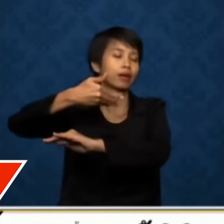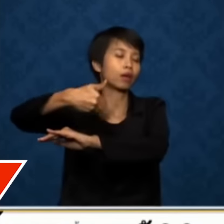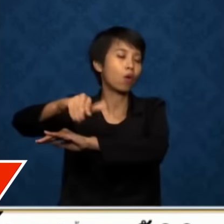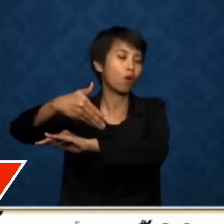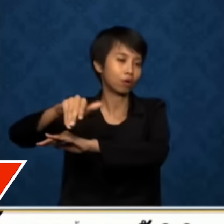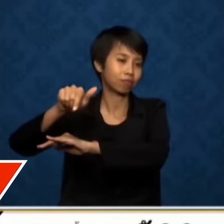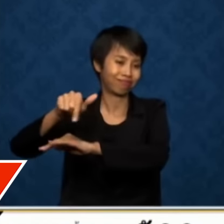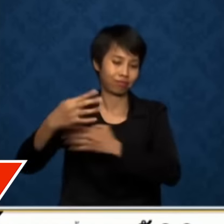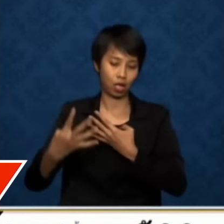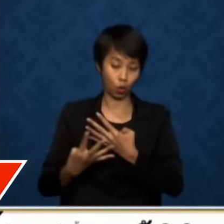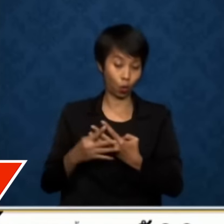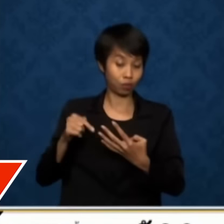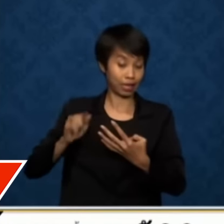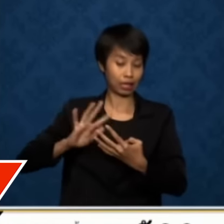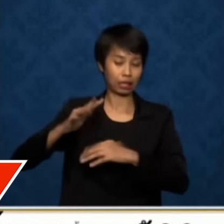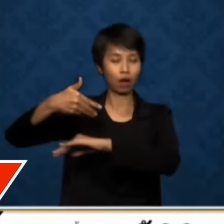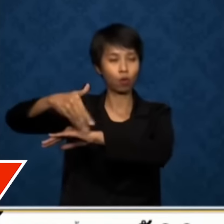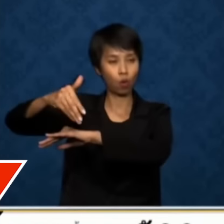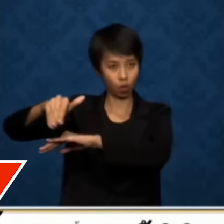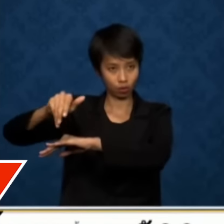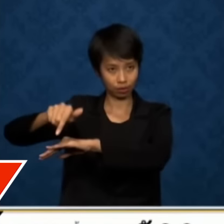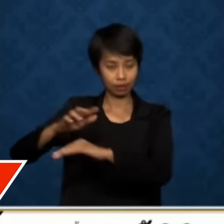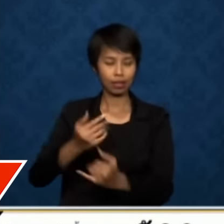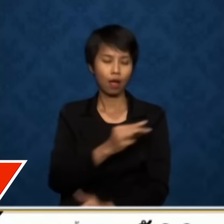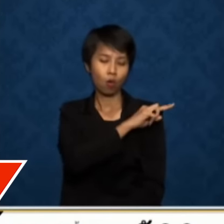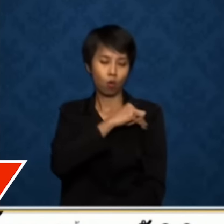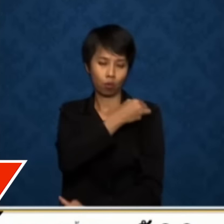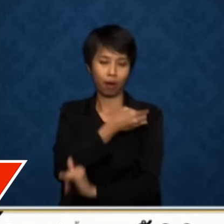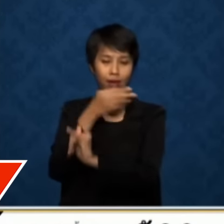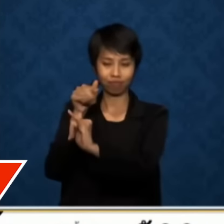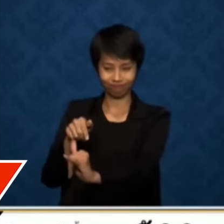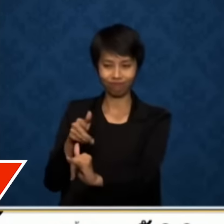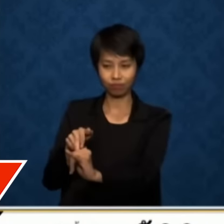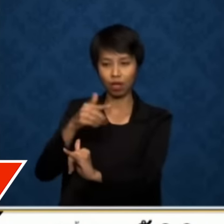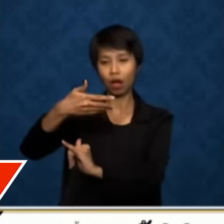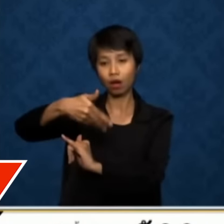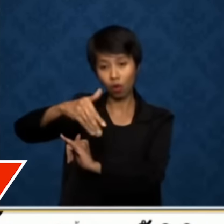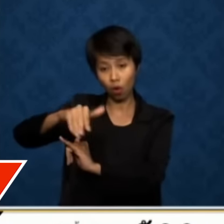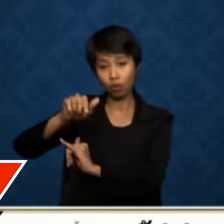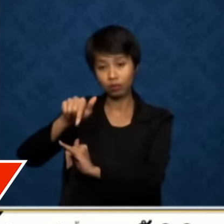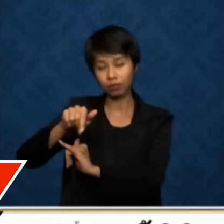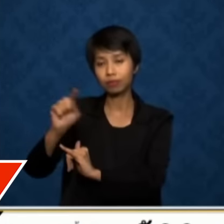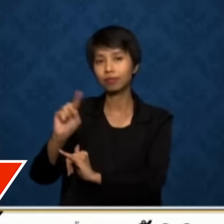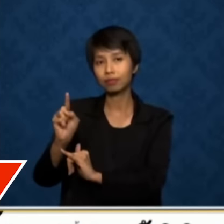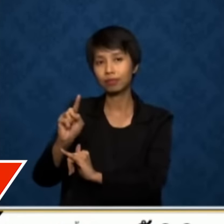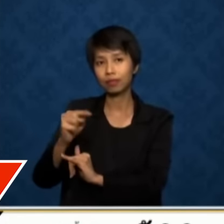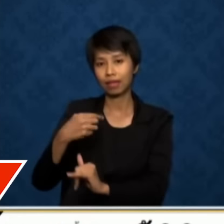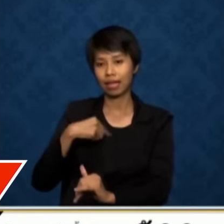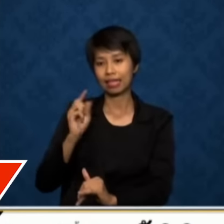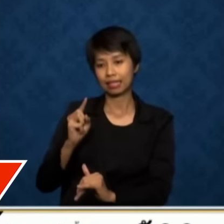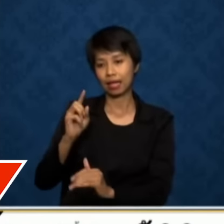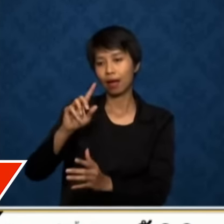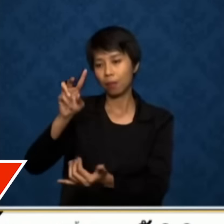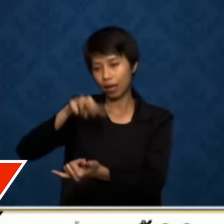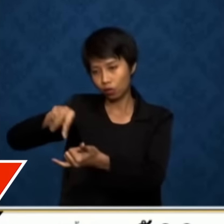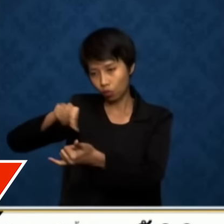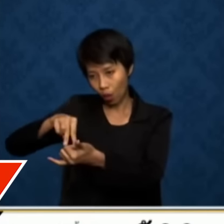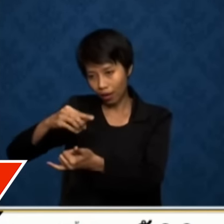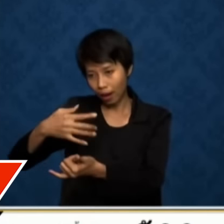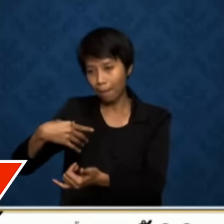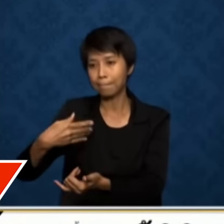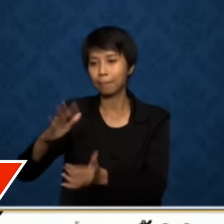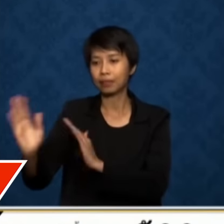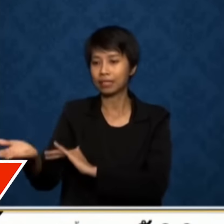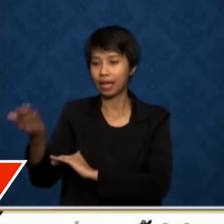ได้ทีนี้พอไปเจอโรงพยาบาลข้างนอกเนี่ยครับโดยหลักของกฎหมายแล้วคือให้ไปแบบเช้าเย็นกลับเขาเรียกว่าไปแบบ OPD case ท่าน